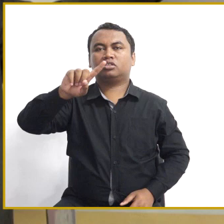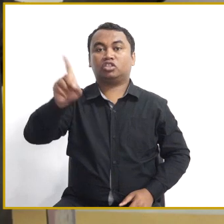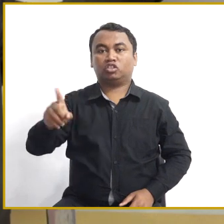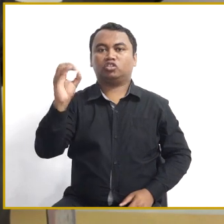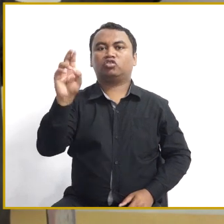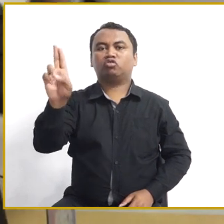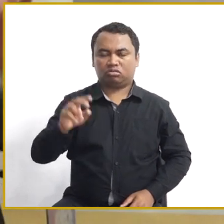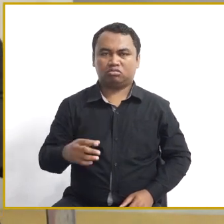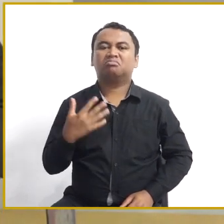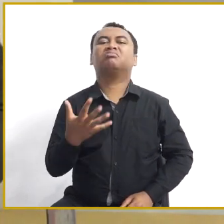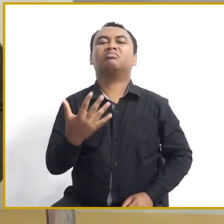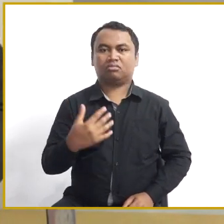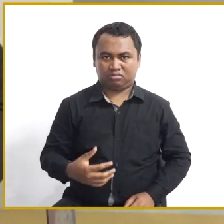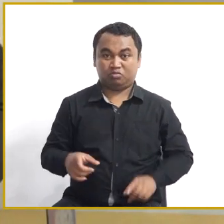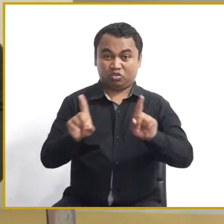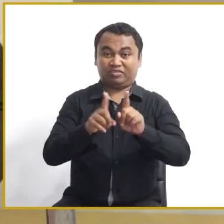vao miparitaka na le eupy.